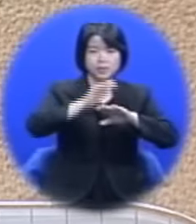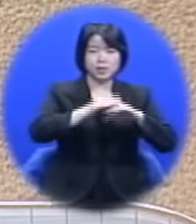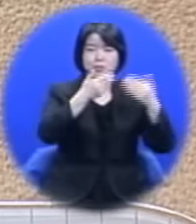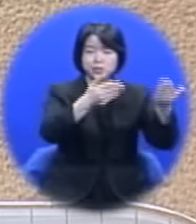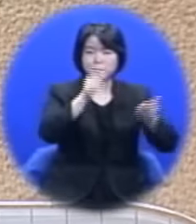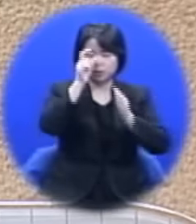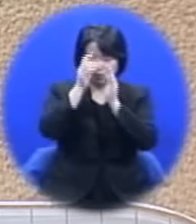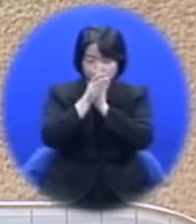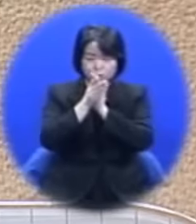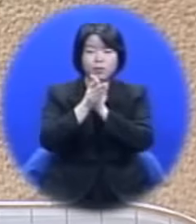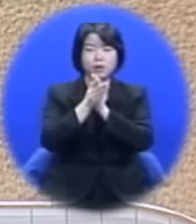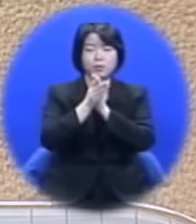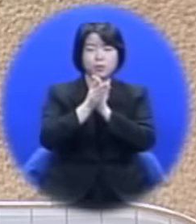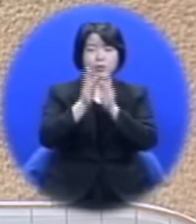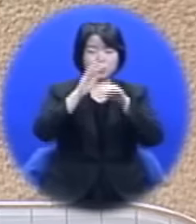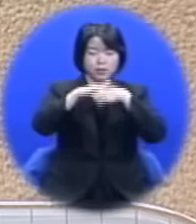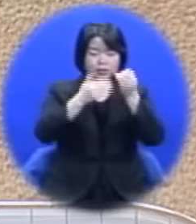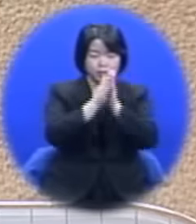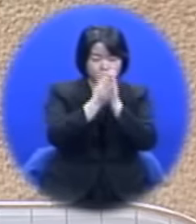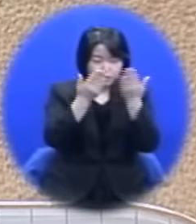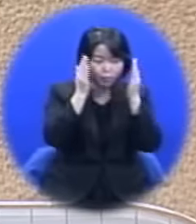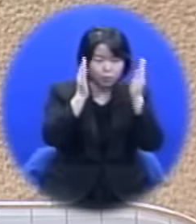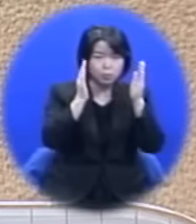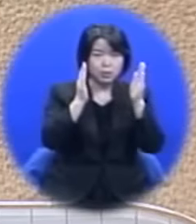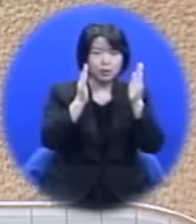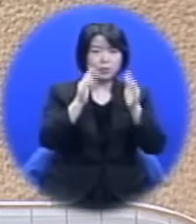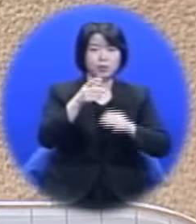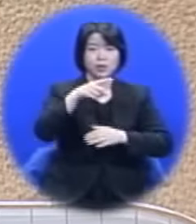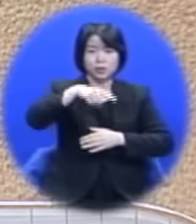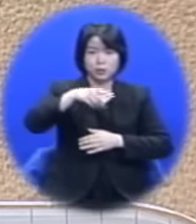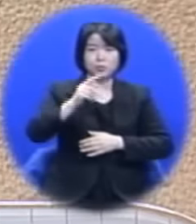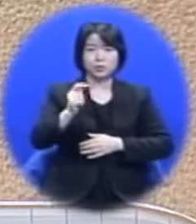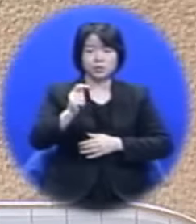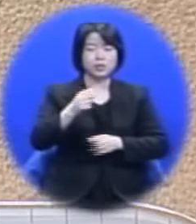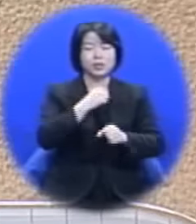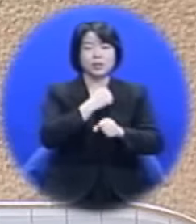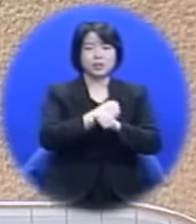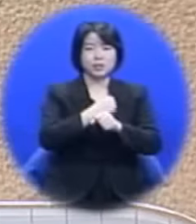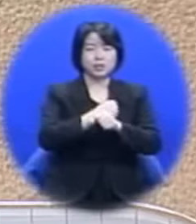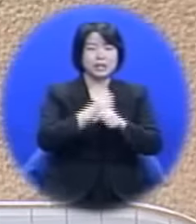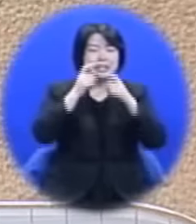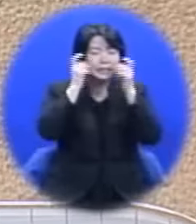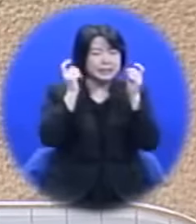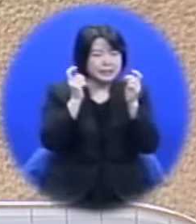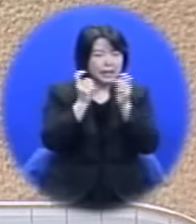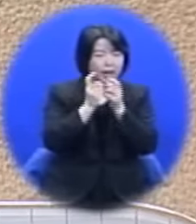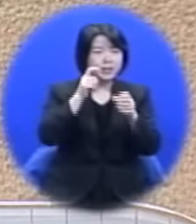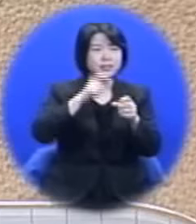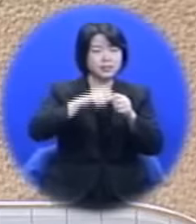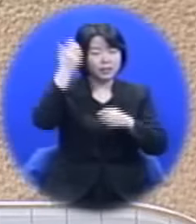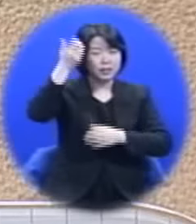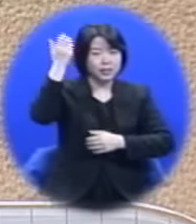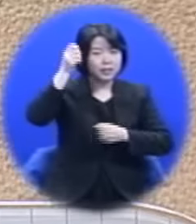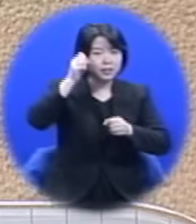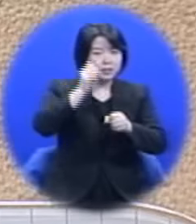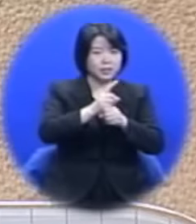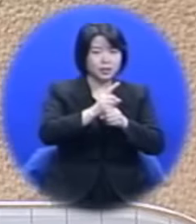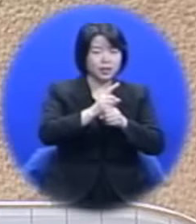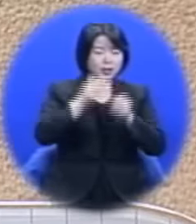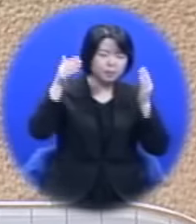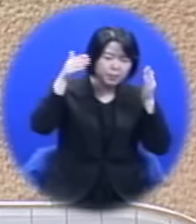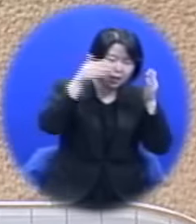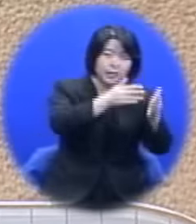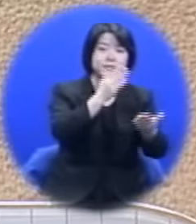기도하고 성경 공부하고 큐티하고 제발 이런 식으로 이제는 개인적인 영성에 너무 치중하지